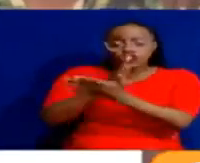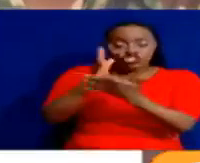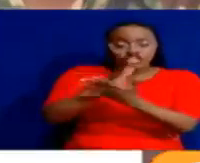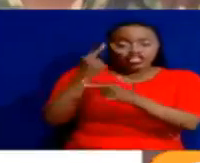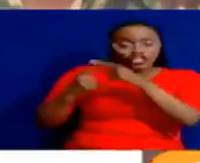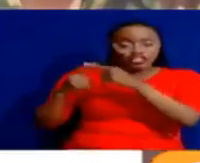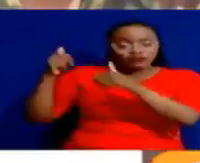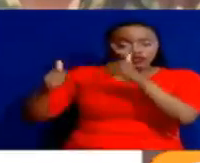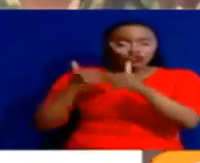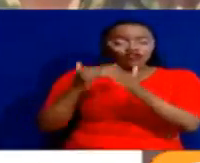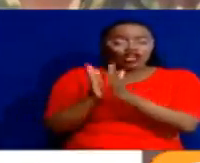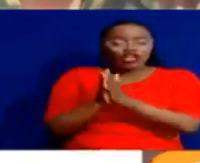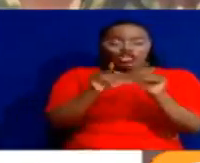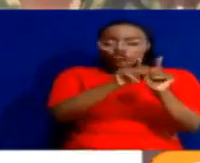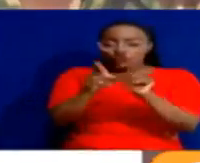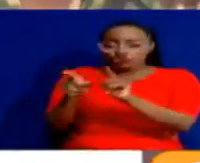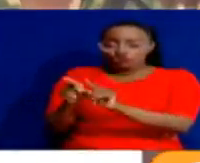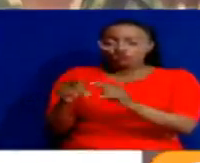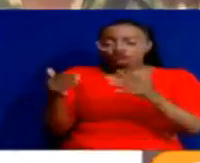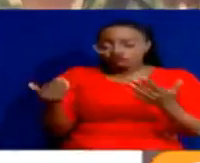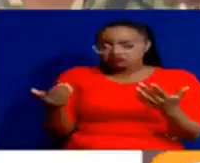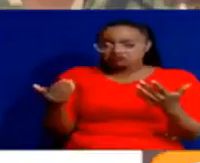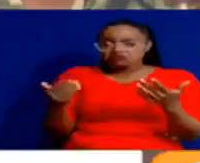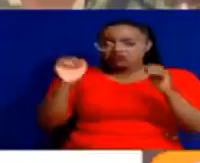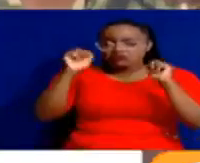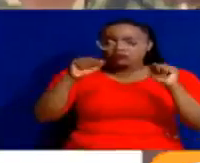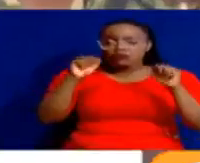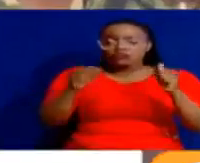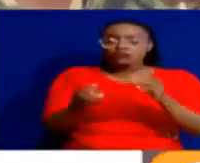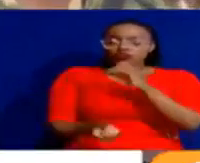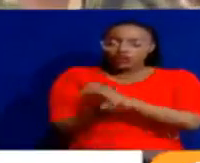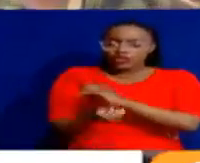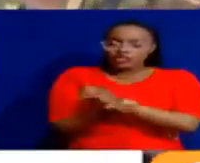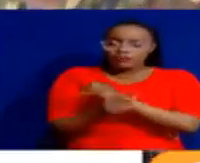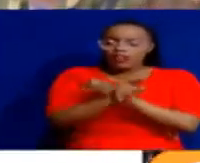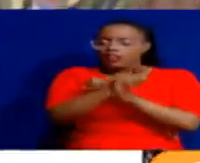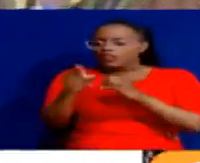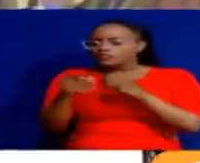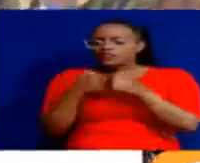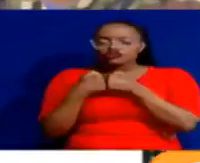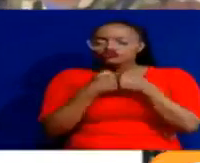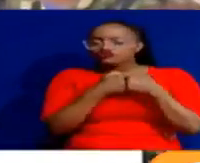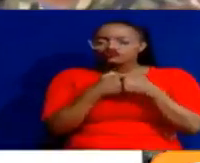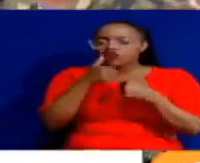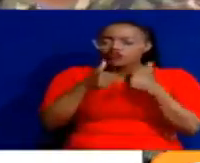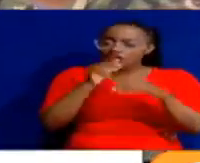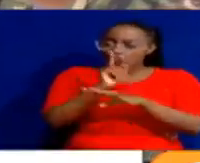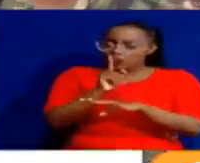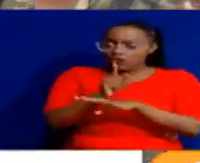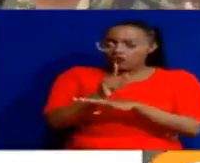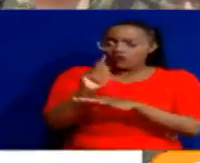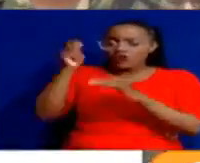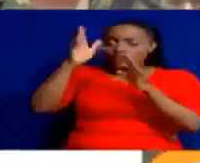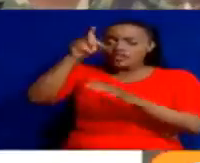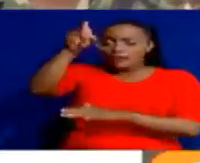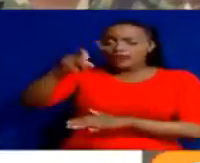the experiences, na it is part of also kuweza kueleza hizo tahadhari ambazo Mkenya